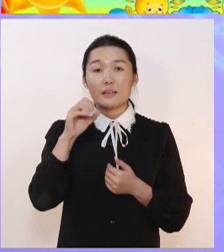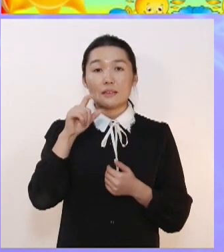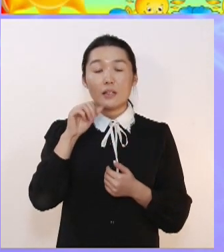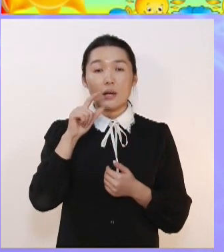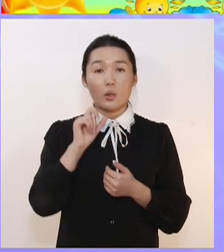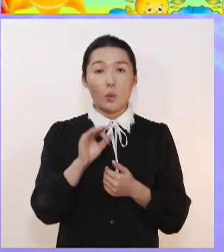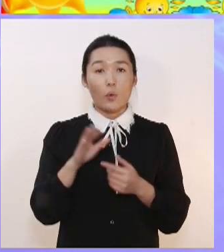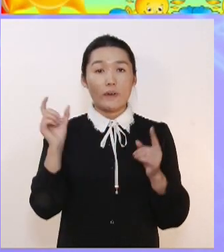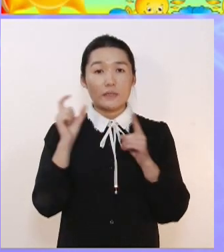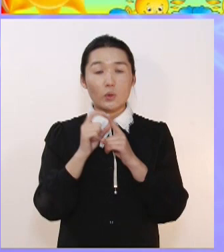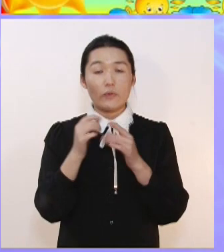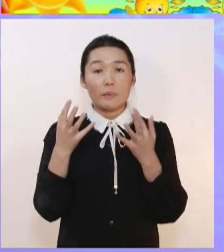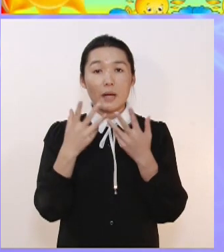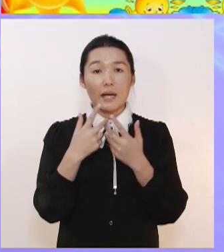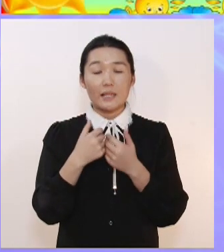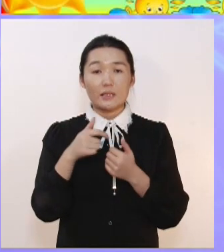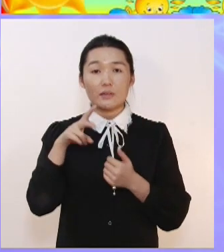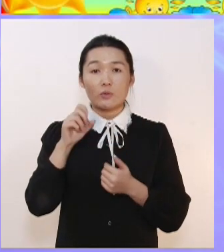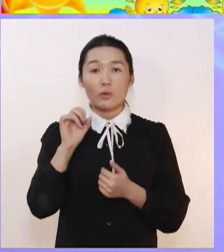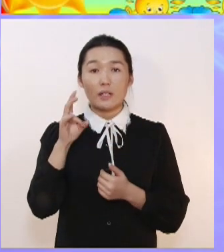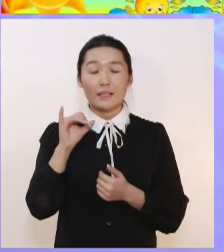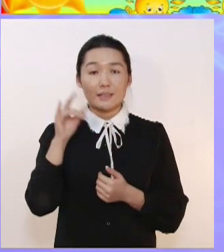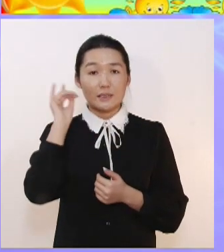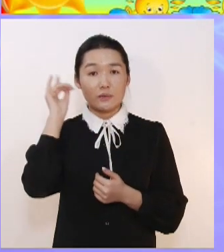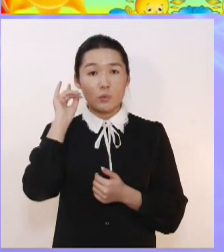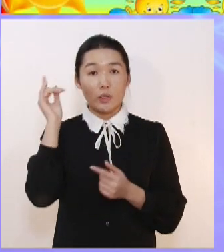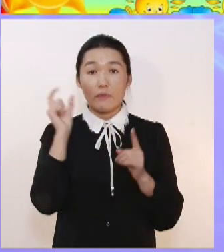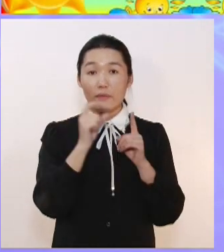количеству гласных звуков в нем.